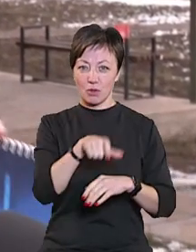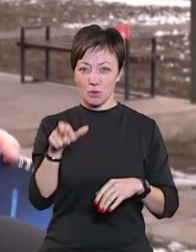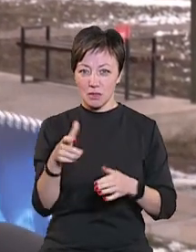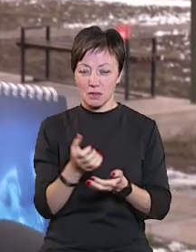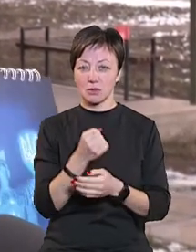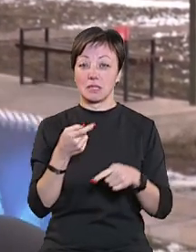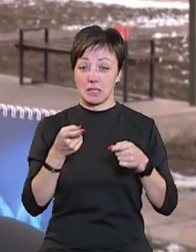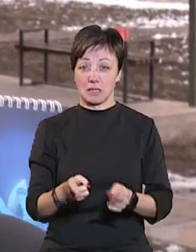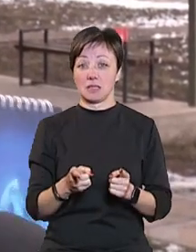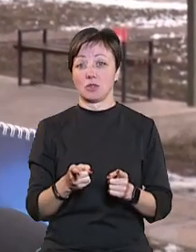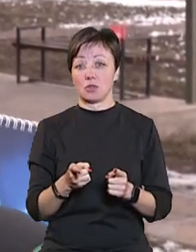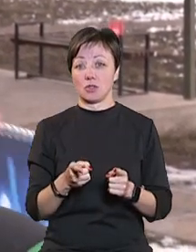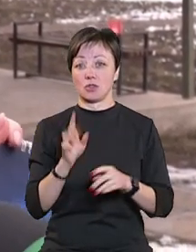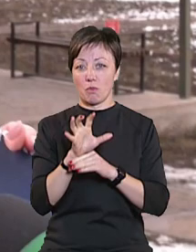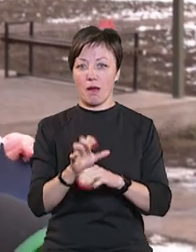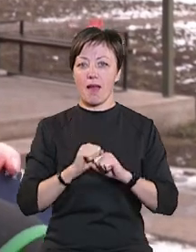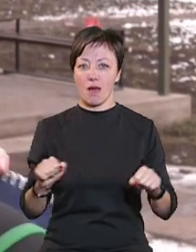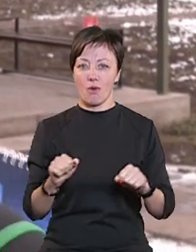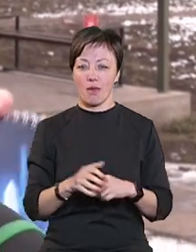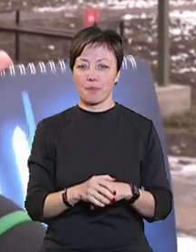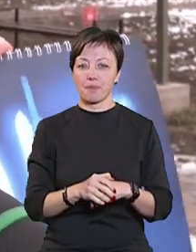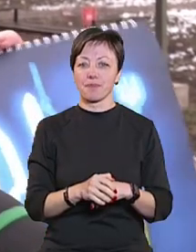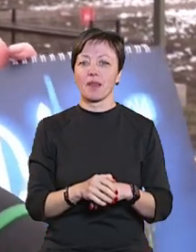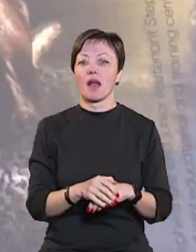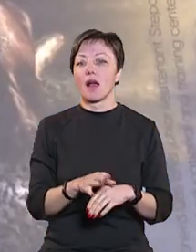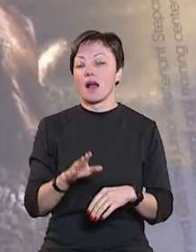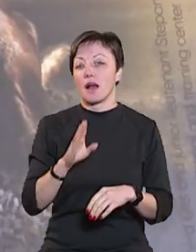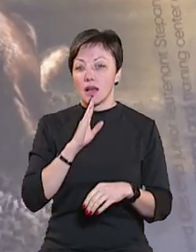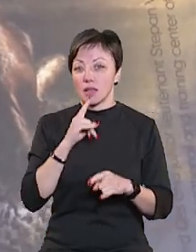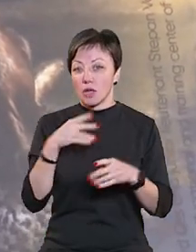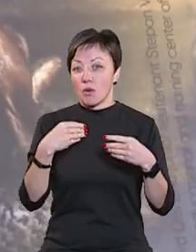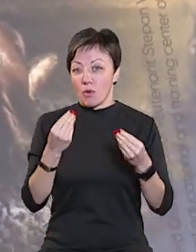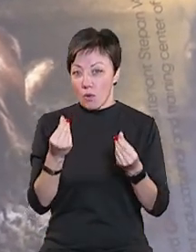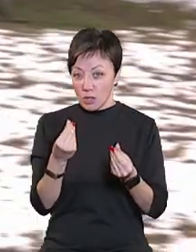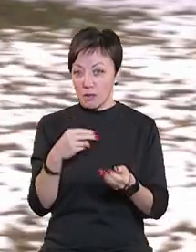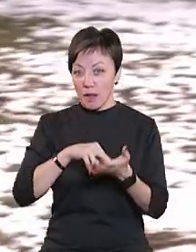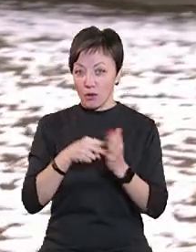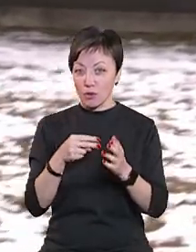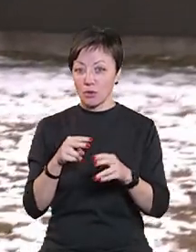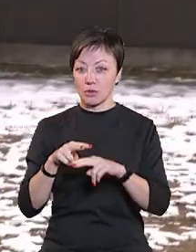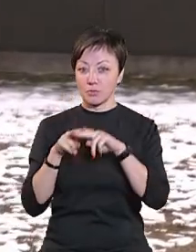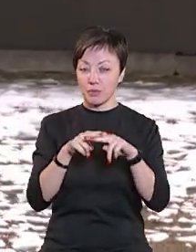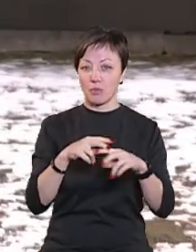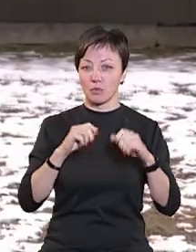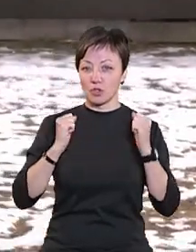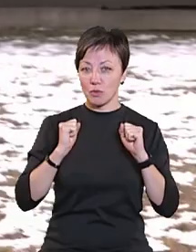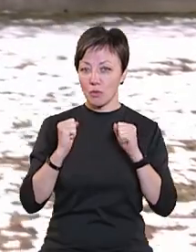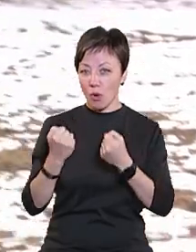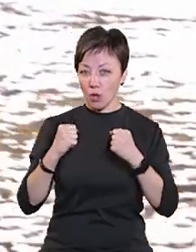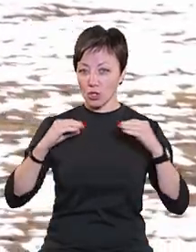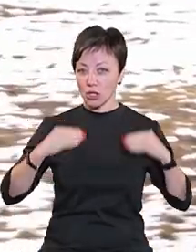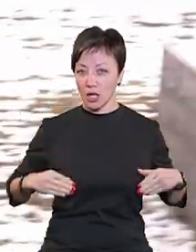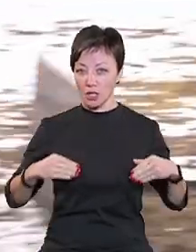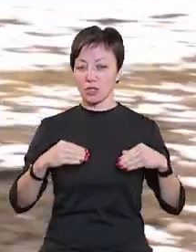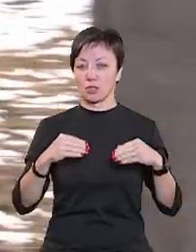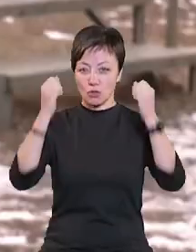Тобто дійсно собаки-герої. Зі слів Ольги, кошти від продажу календарів планують витратити на бронежилети, шоломи й окуляри для